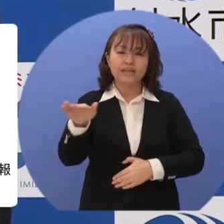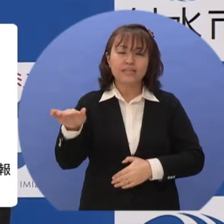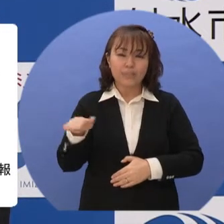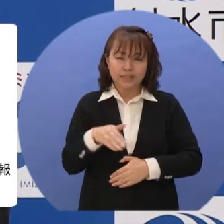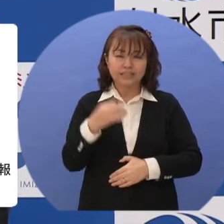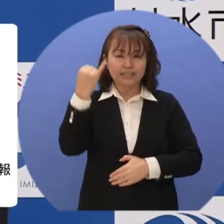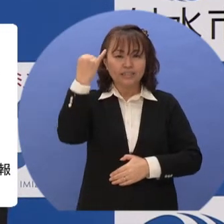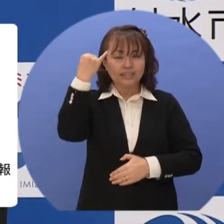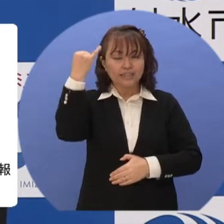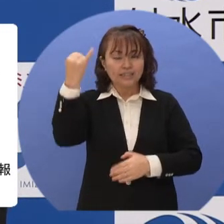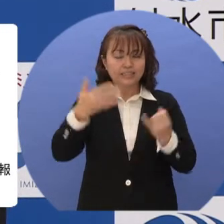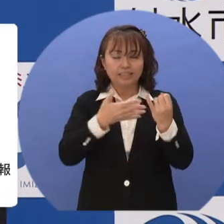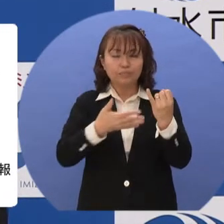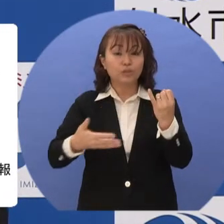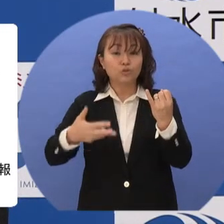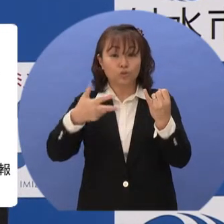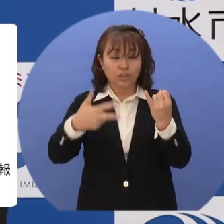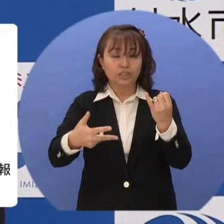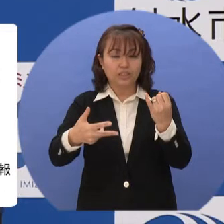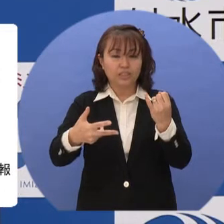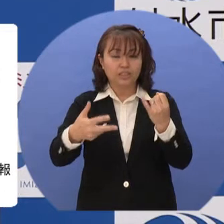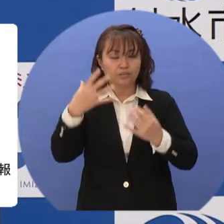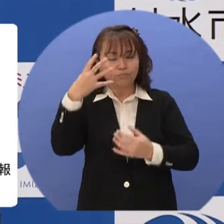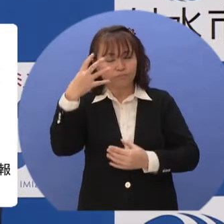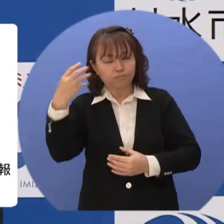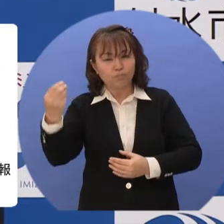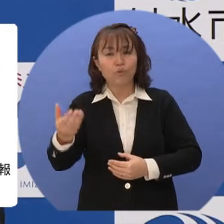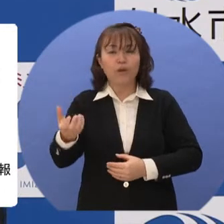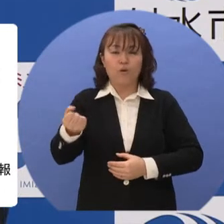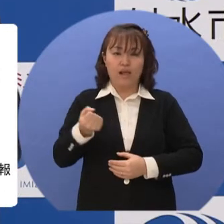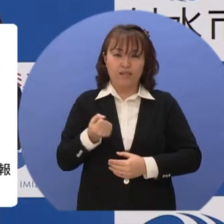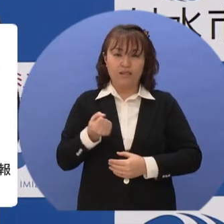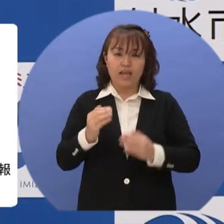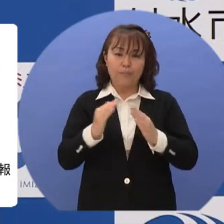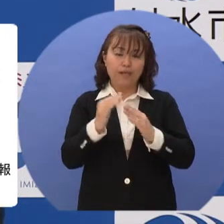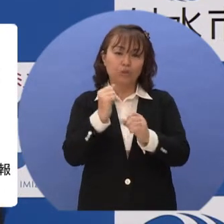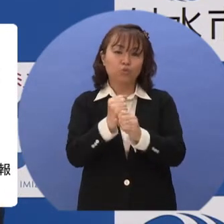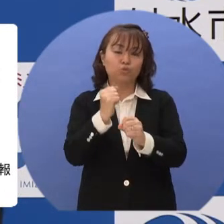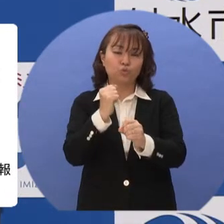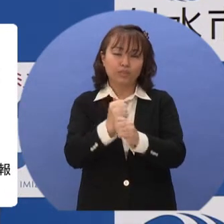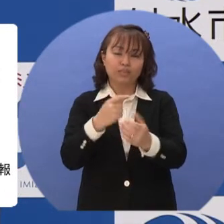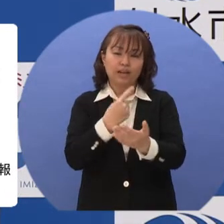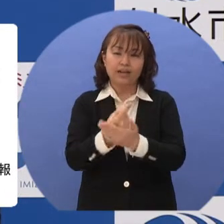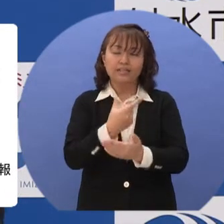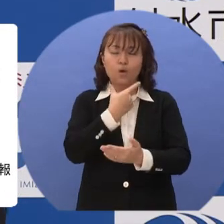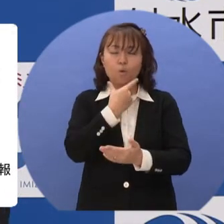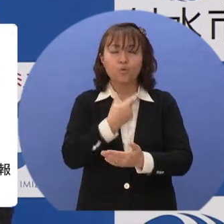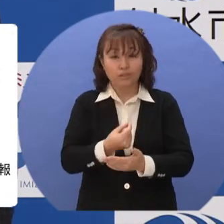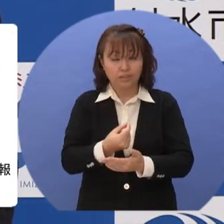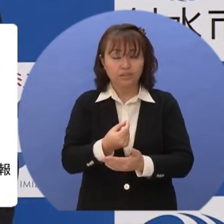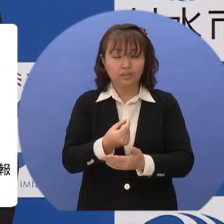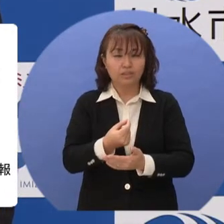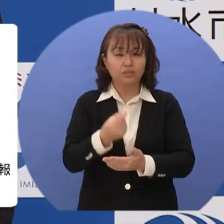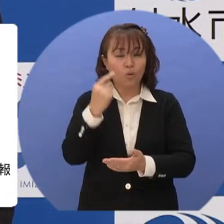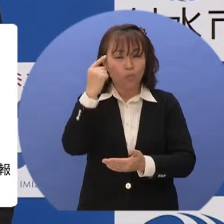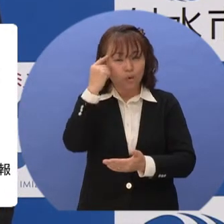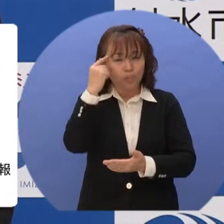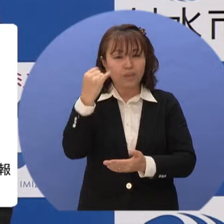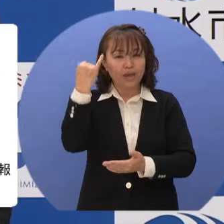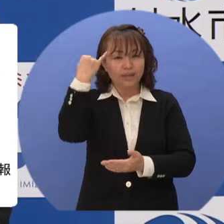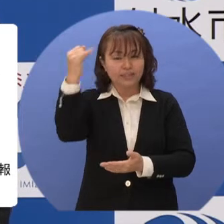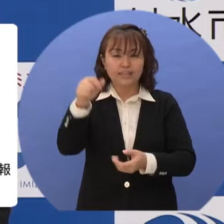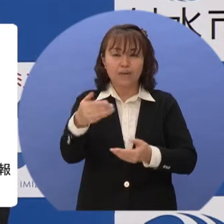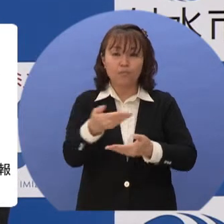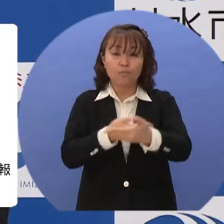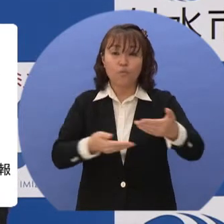え街づくりに参画してほしいという思いからま実際にあの意見交換なども場を持たせていただいていますけれど